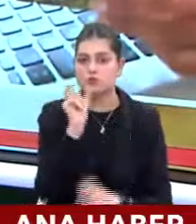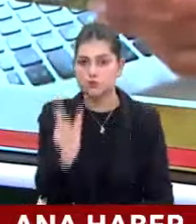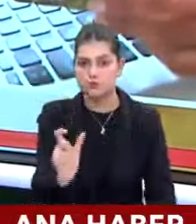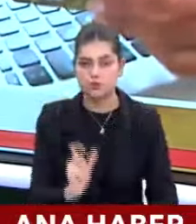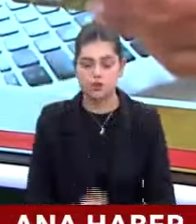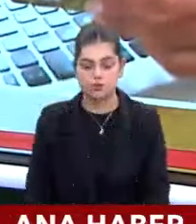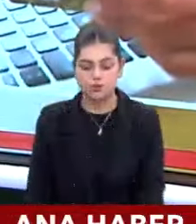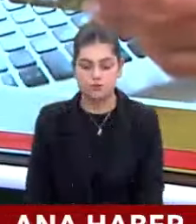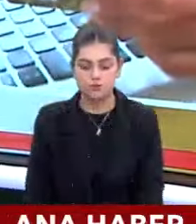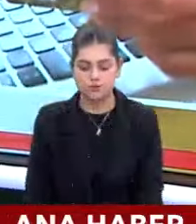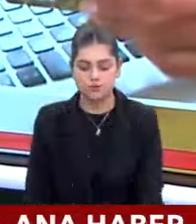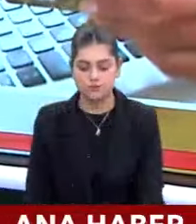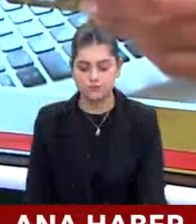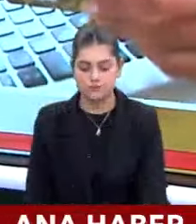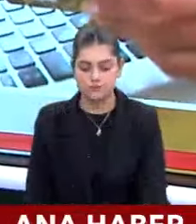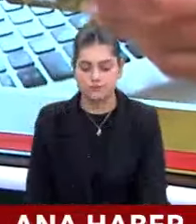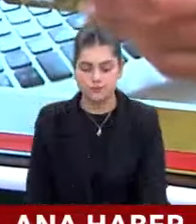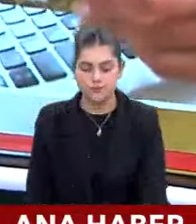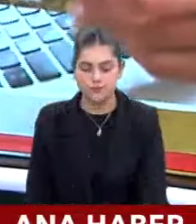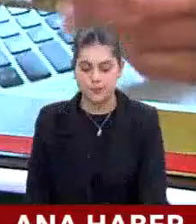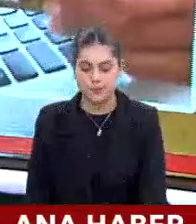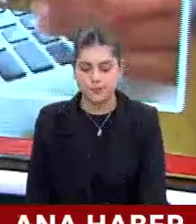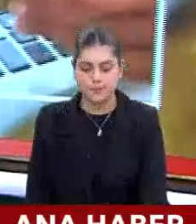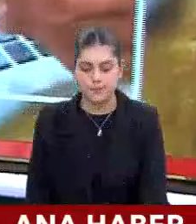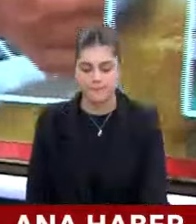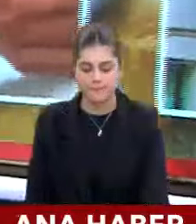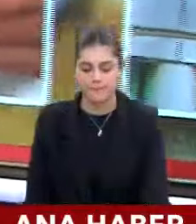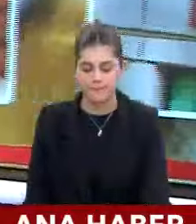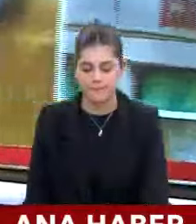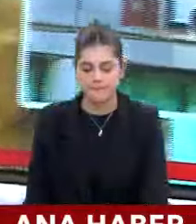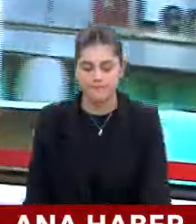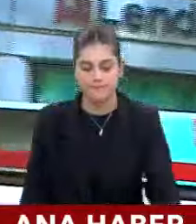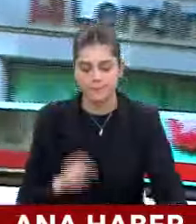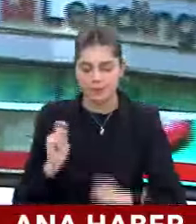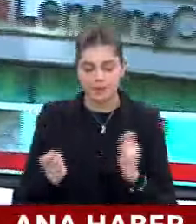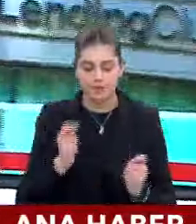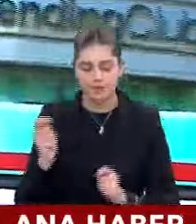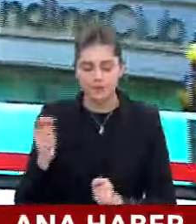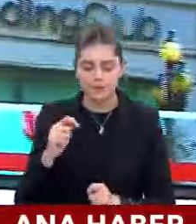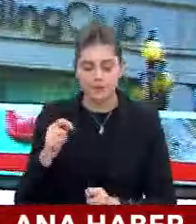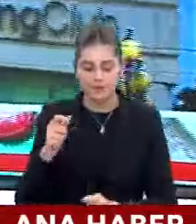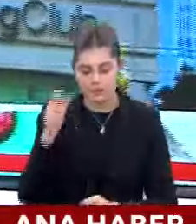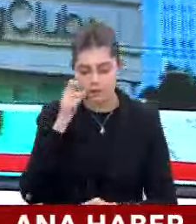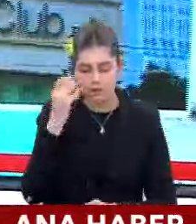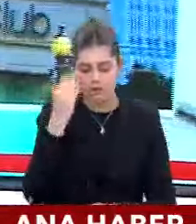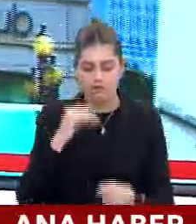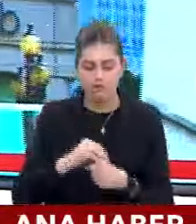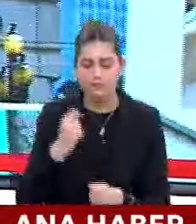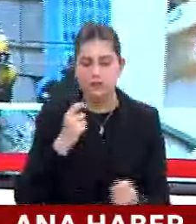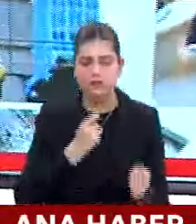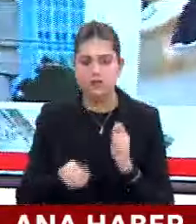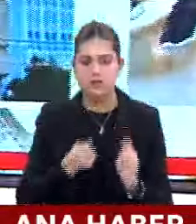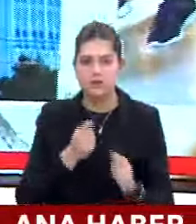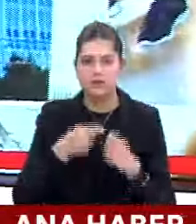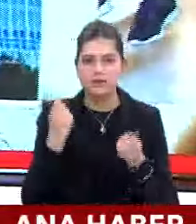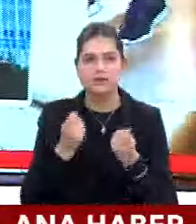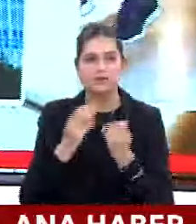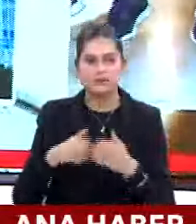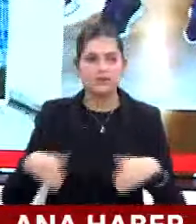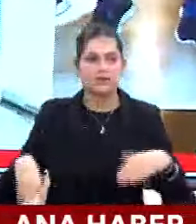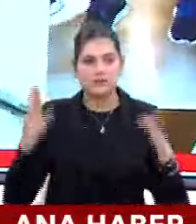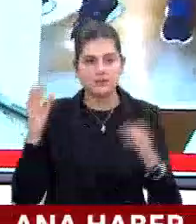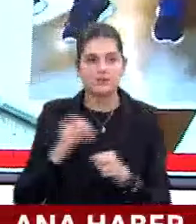da uyarıyor. Ve bu uyarı başka bir noktadan da devam ediyor. Harcamaları körüklüyor diyor. Finansal hizmetler şirketi